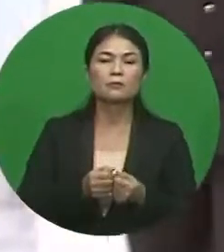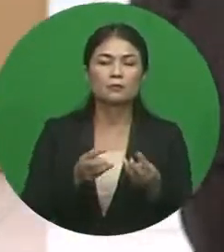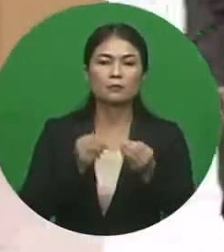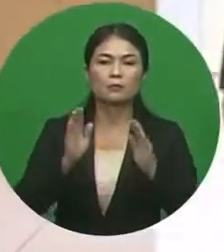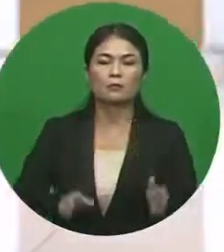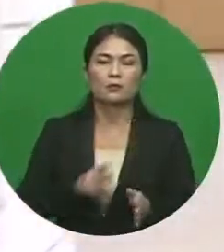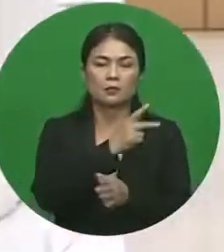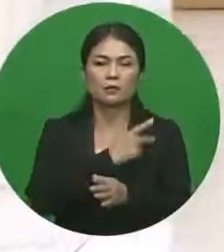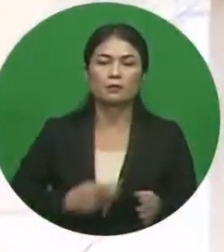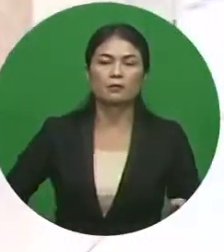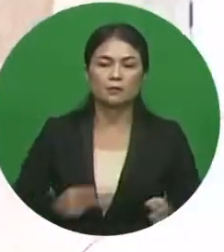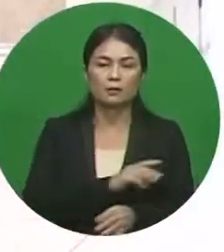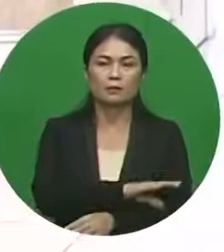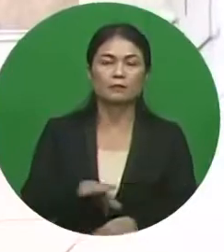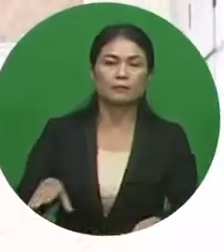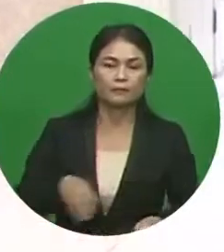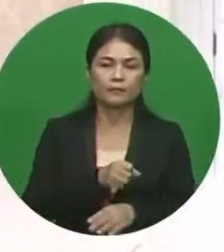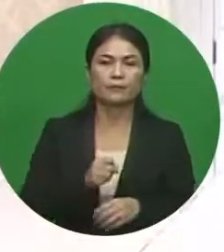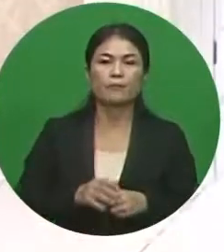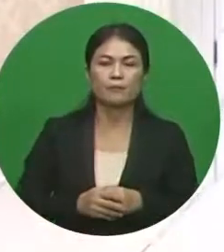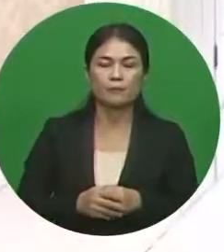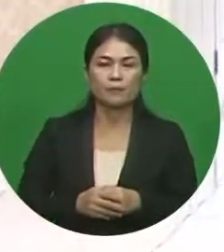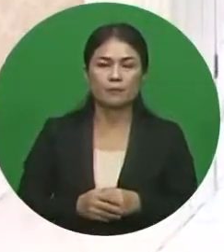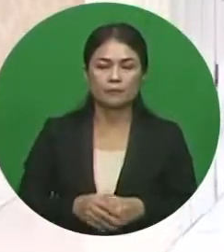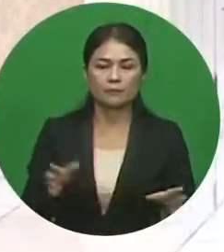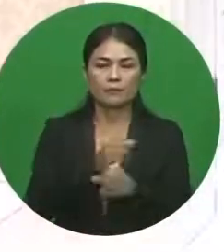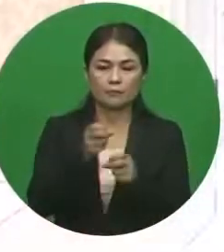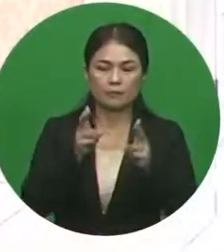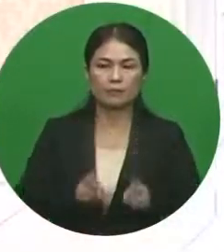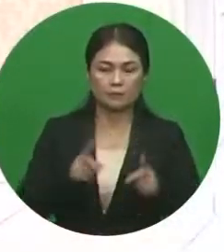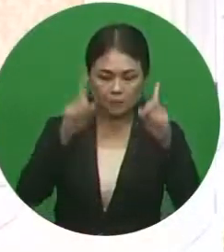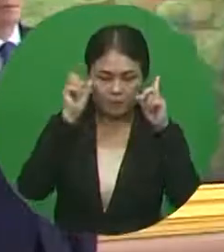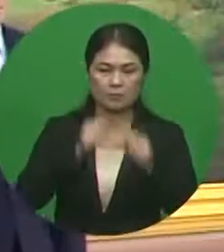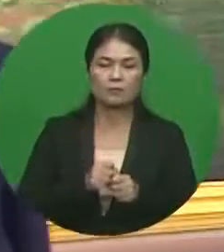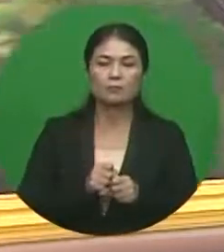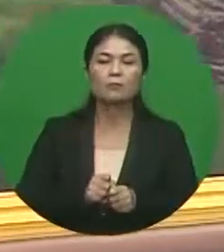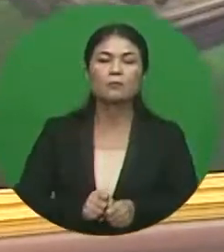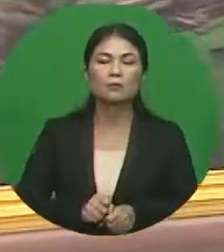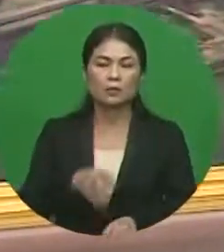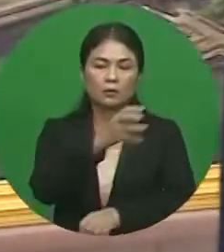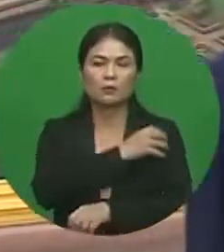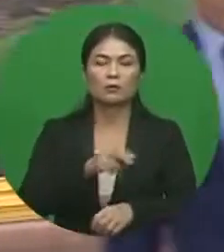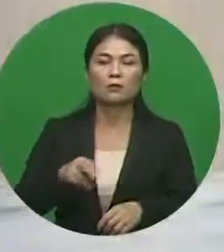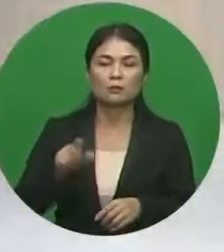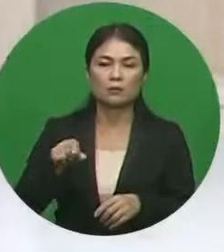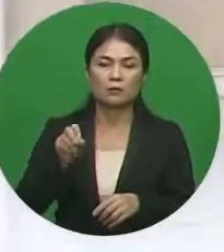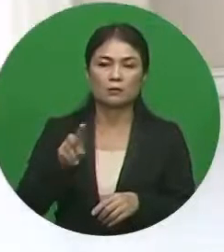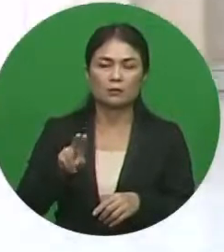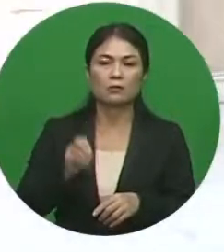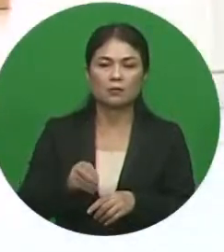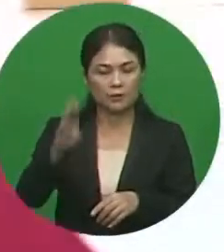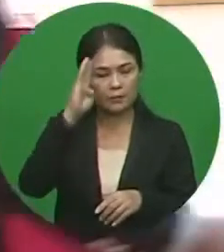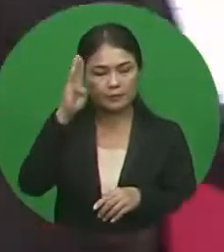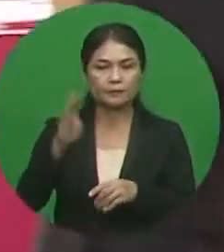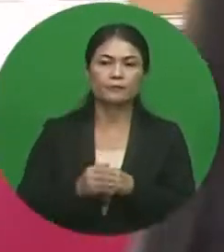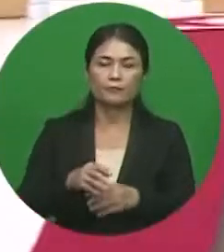ននាយករដ្ឋមន្ត្រីនៃព្រះរាជាណាចក្រកម្ពុជាបានអនុញ្ញាតឲ្យឯកឧត្តមឧត្តមសេនីយ៍តូហ្គោស៊ីហ៊ូមេបញ្ជា